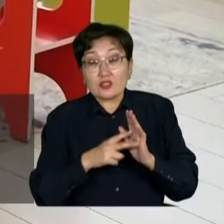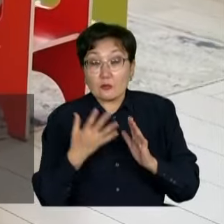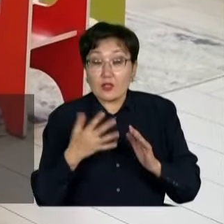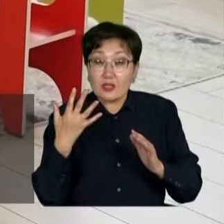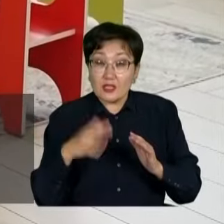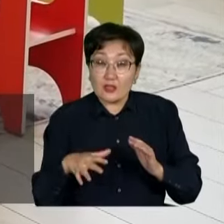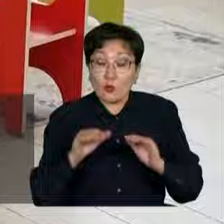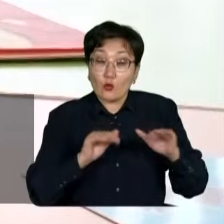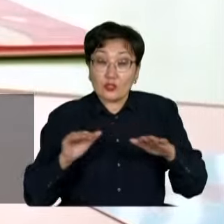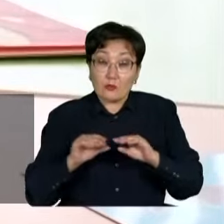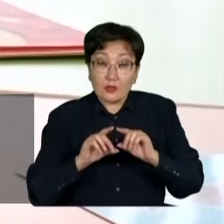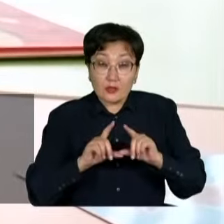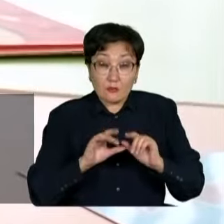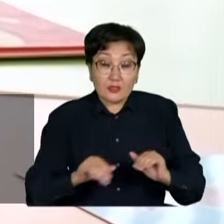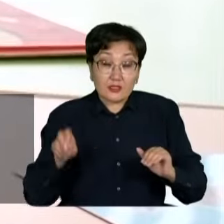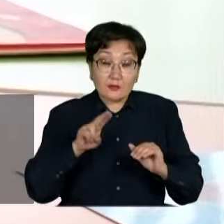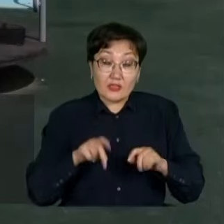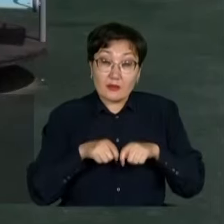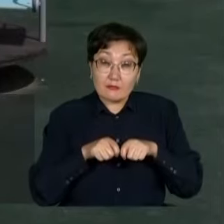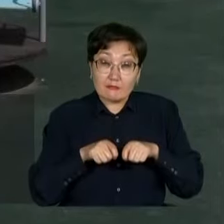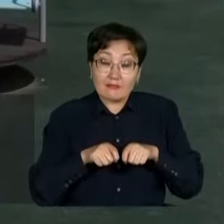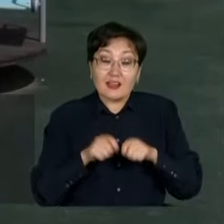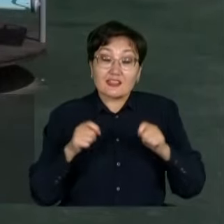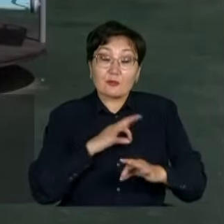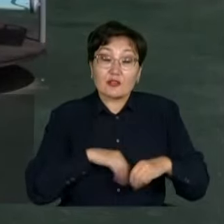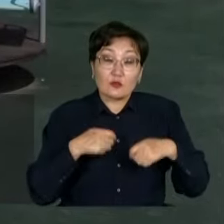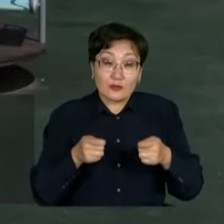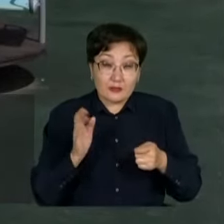орындық мектепке дейінгі мекемелер пайдалануға берілді. Бұл балабақша